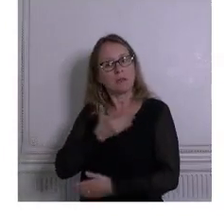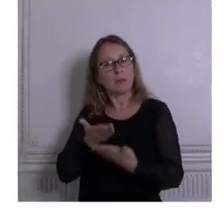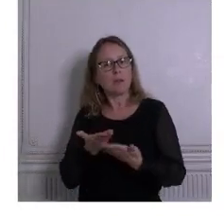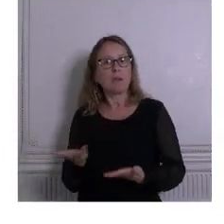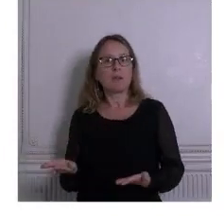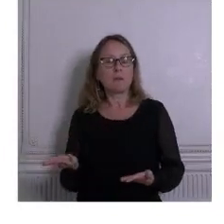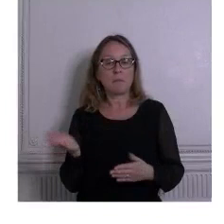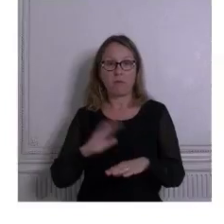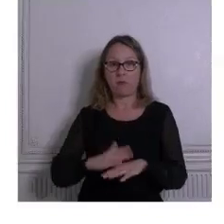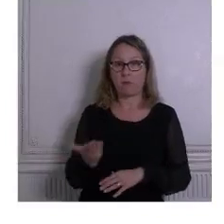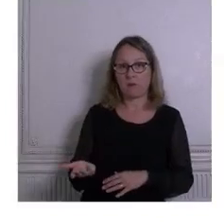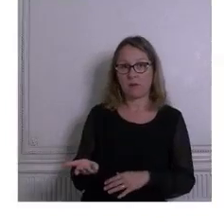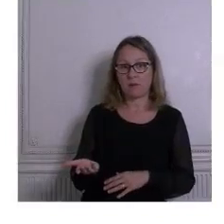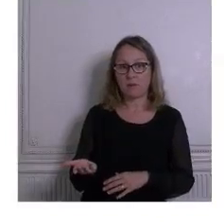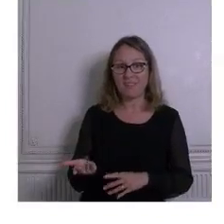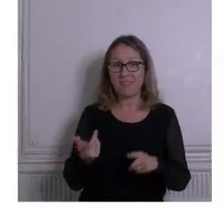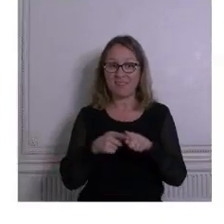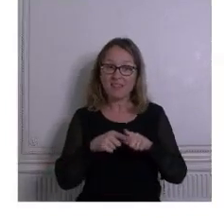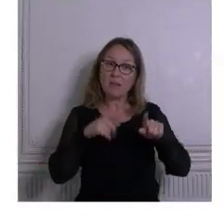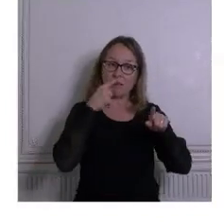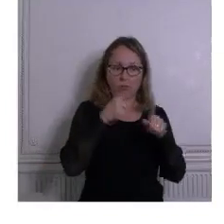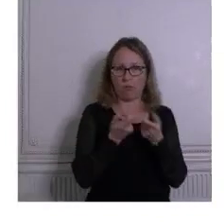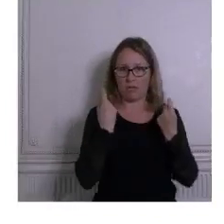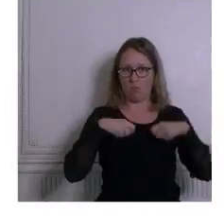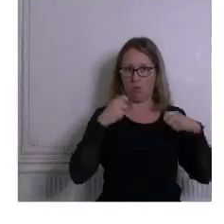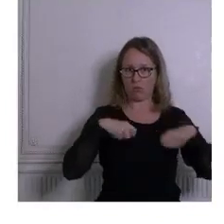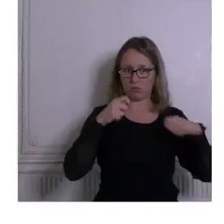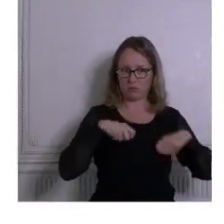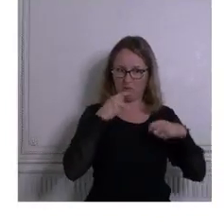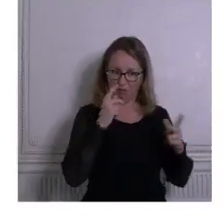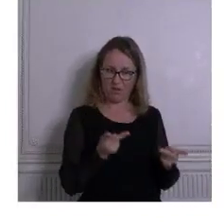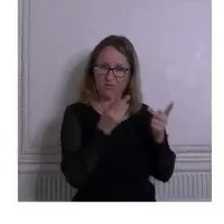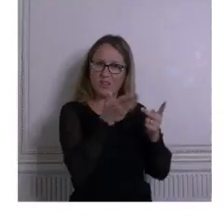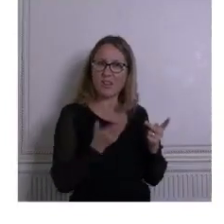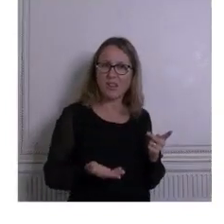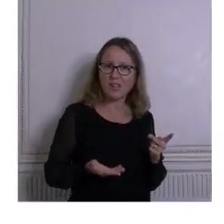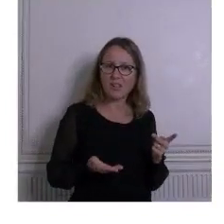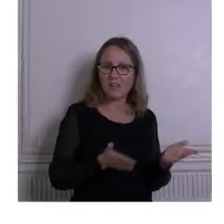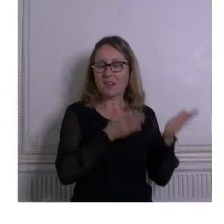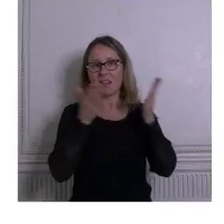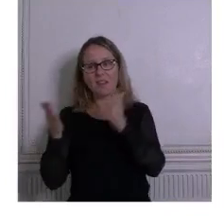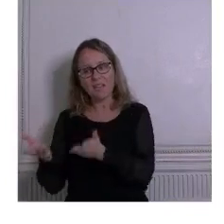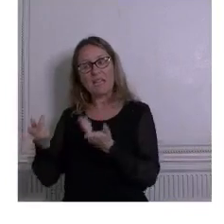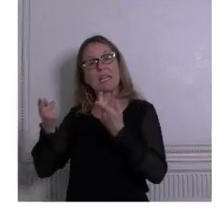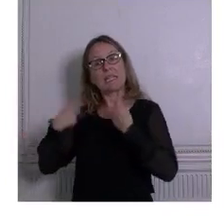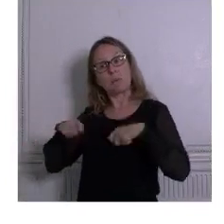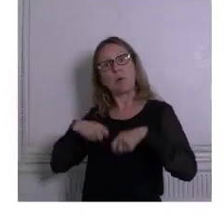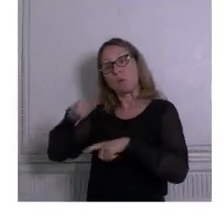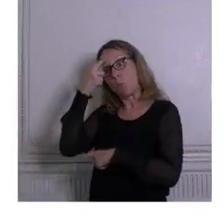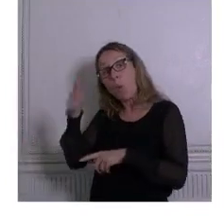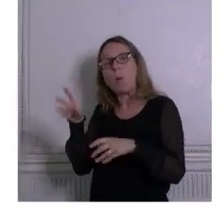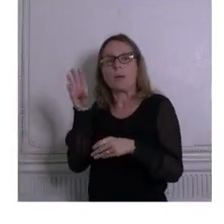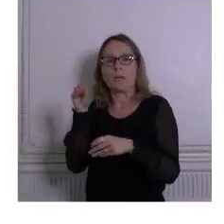nous avons été très contents de voir que le point d'indice avait été augmenté de 3,5%, mais contrairement aux hôpitaux, cette mesure n'a pas fait l'objet